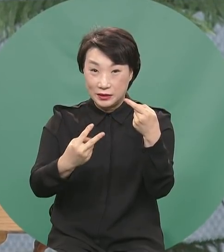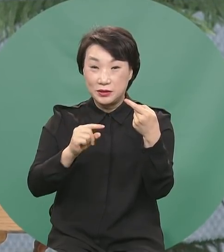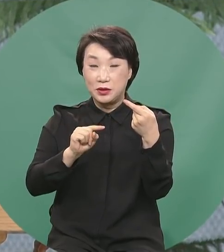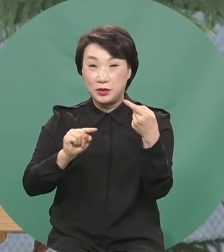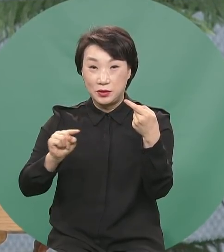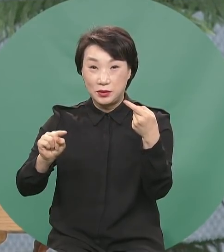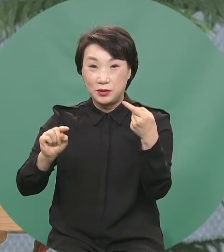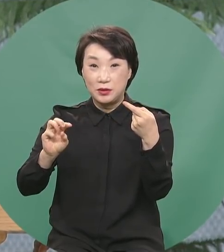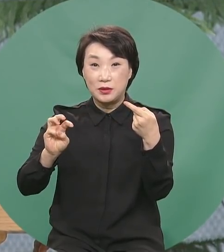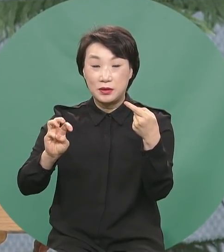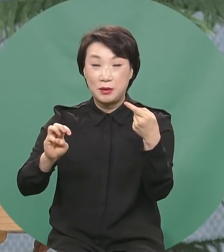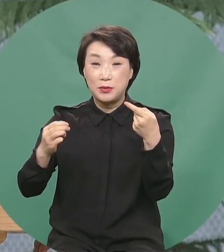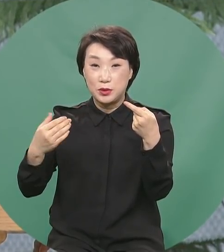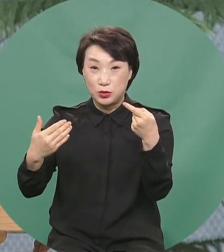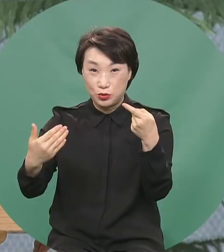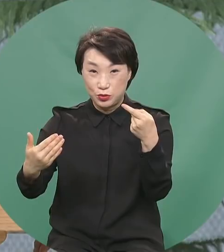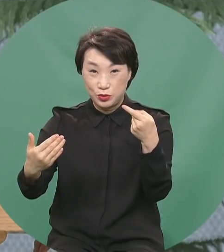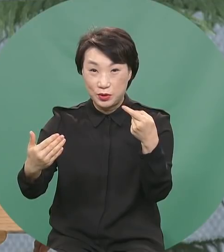32절에서